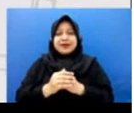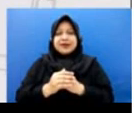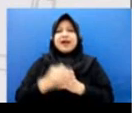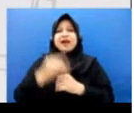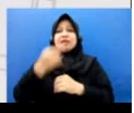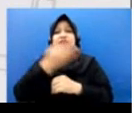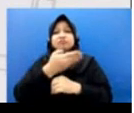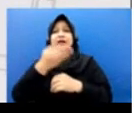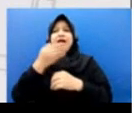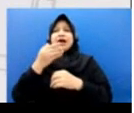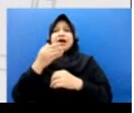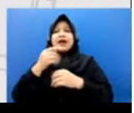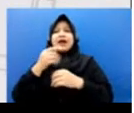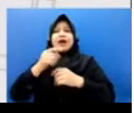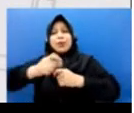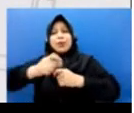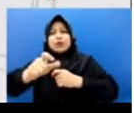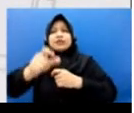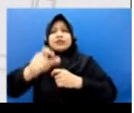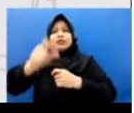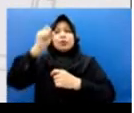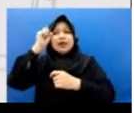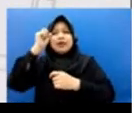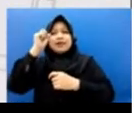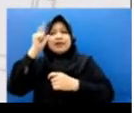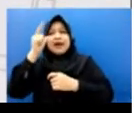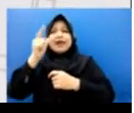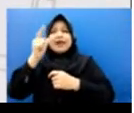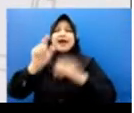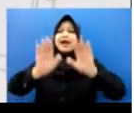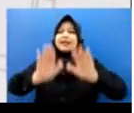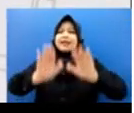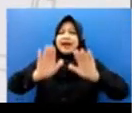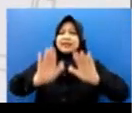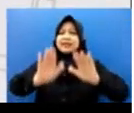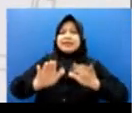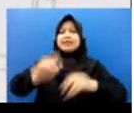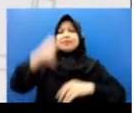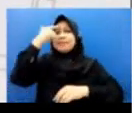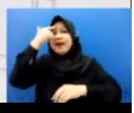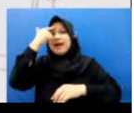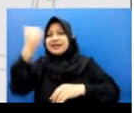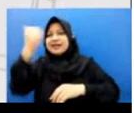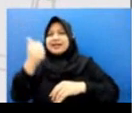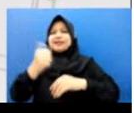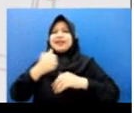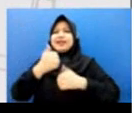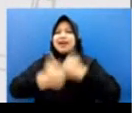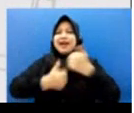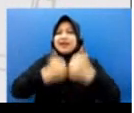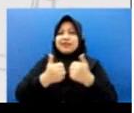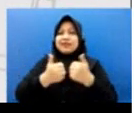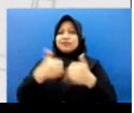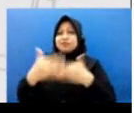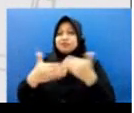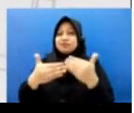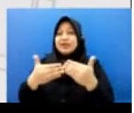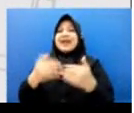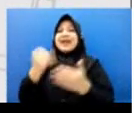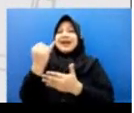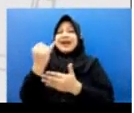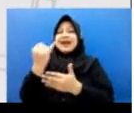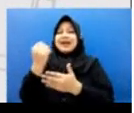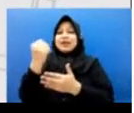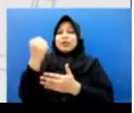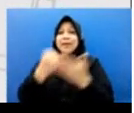mahir, aktif terjadi. Sementara gambar yang di kanan, bagaimana message yang biru dan yang hijau dan yang